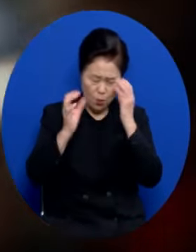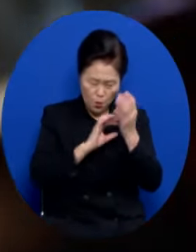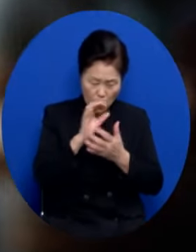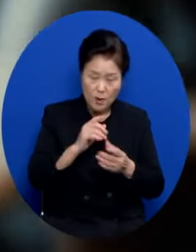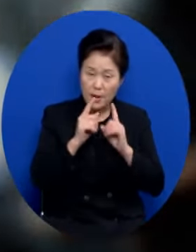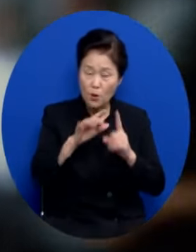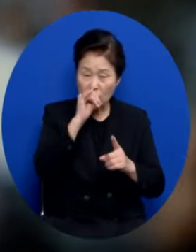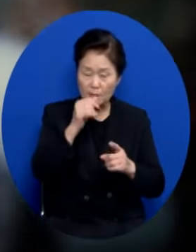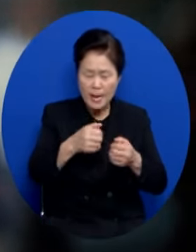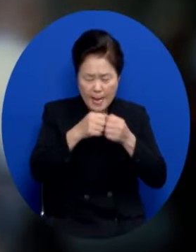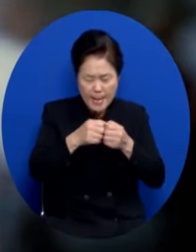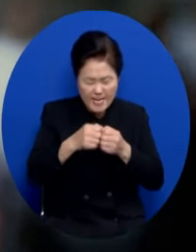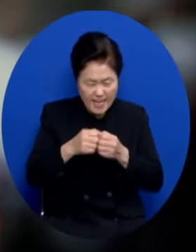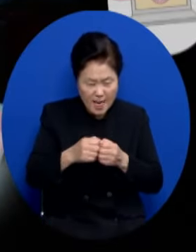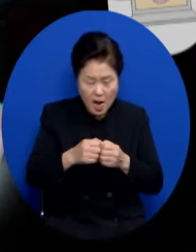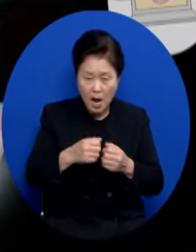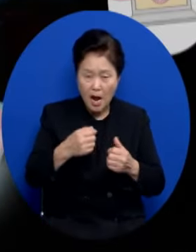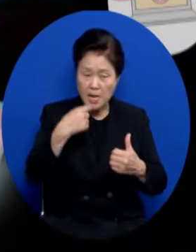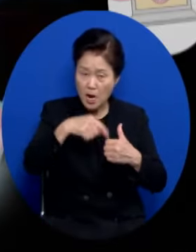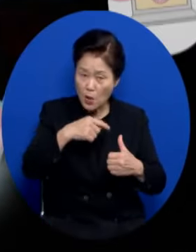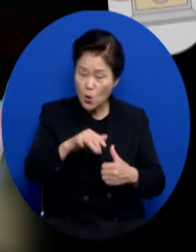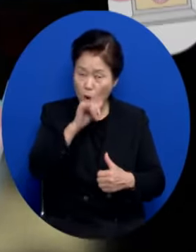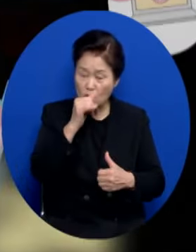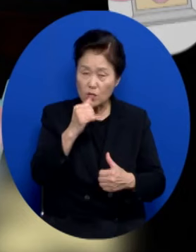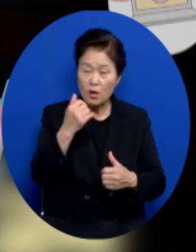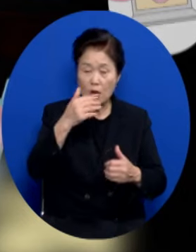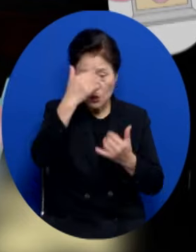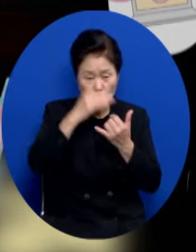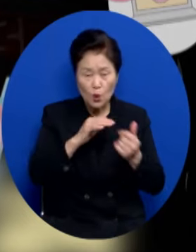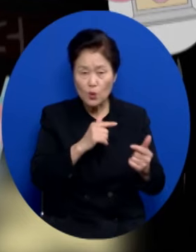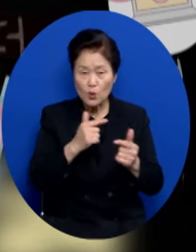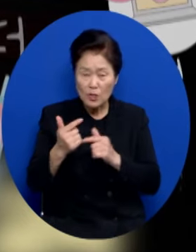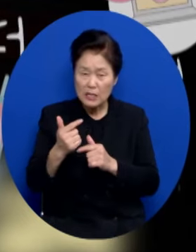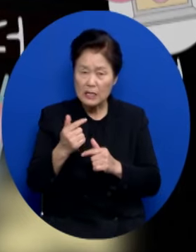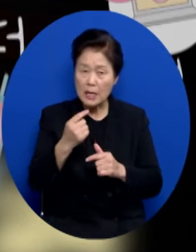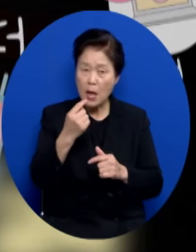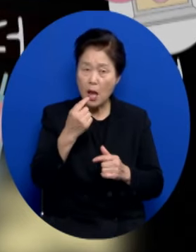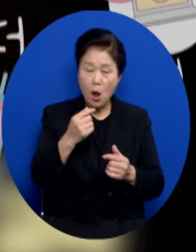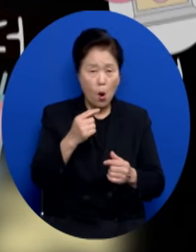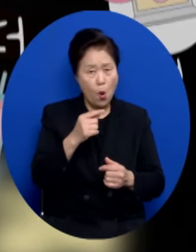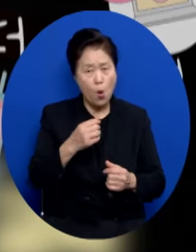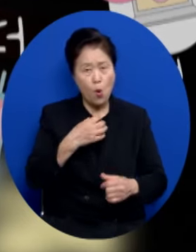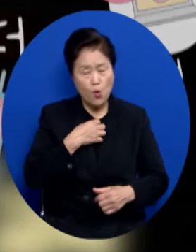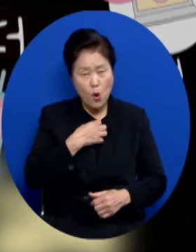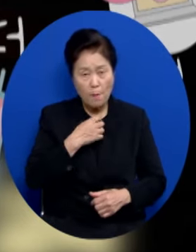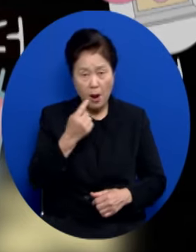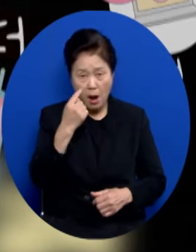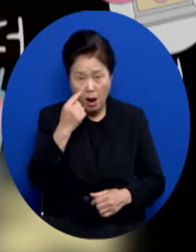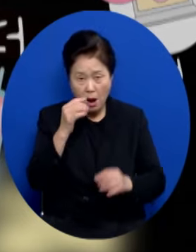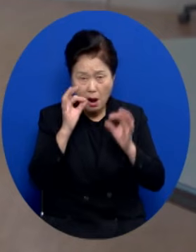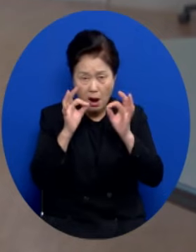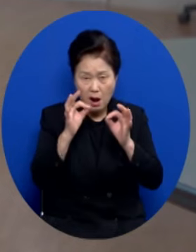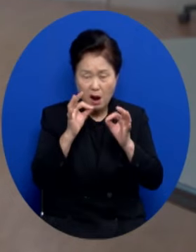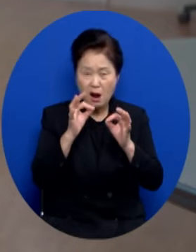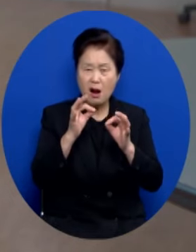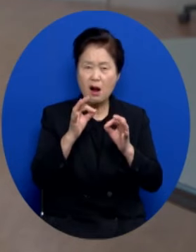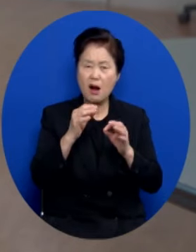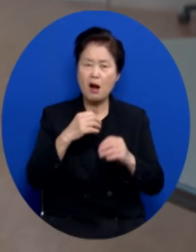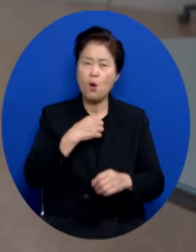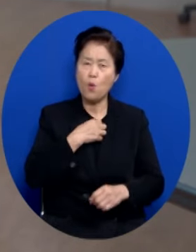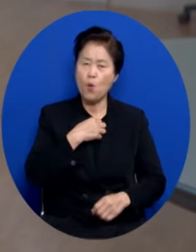지나치게 구체적으로 진행되면서 청소년들이 성에 대해 급진적인 시각을 접하게 되는 현실을 조명하고 있습니다.